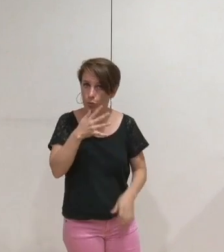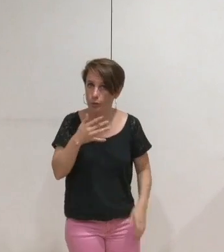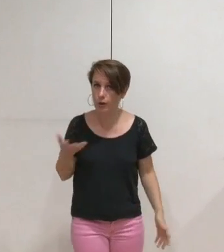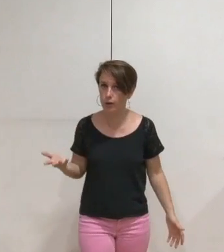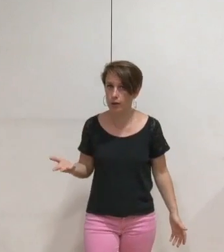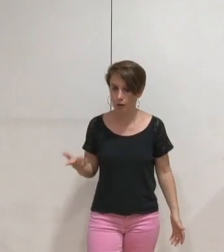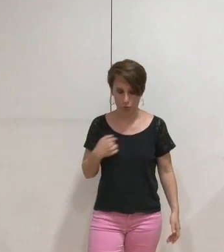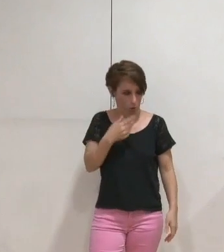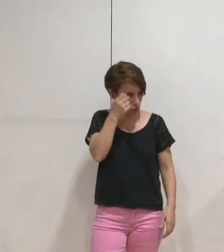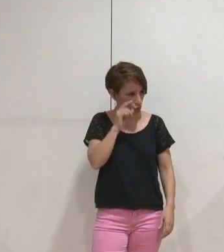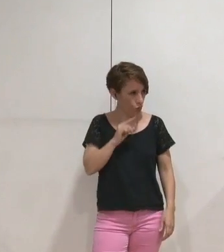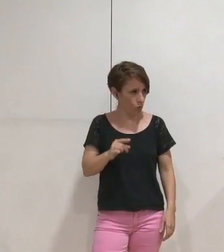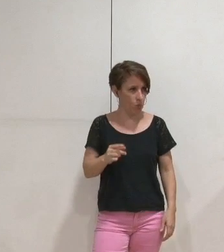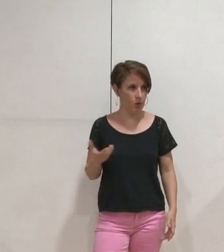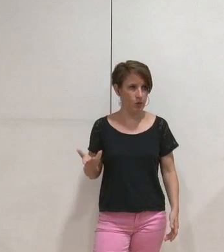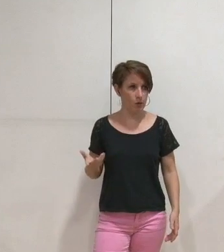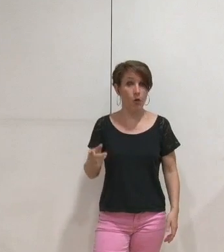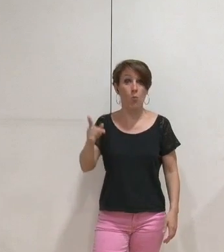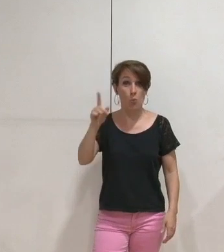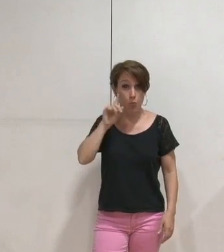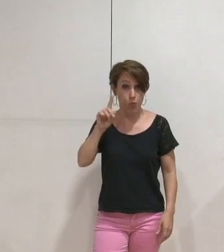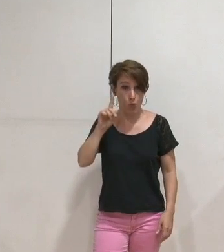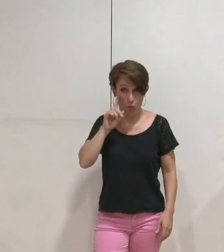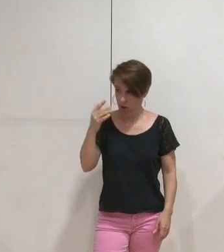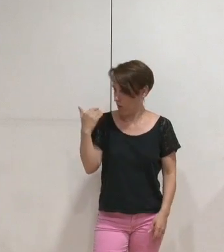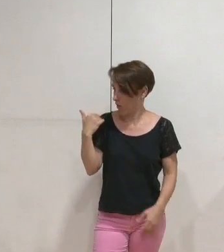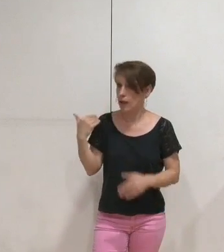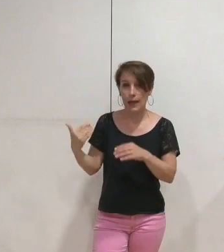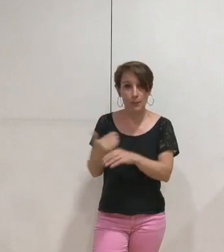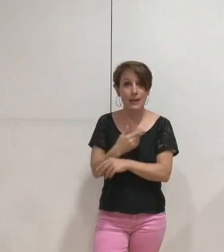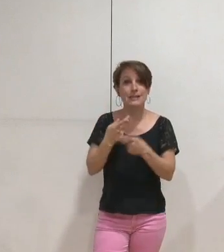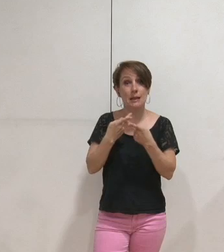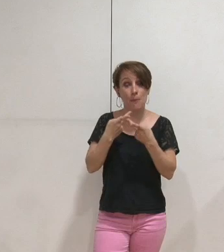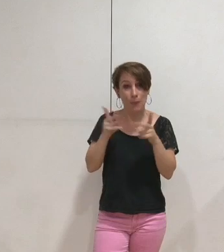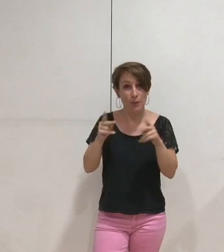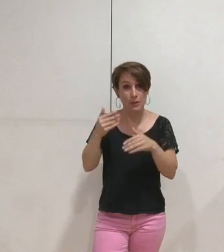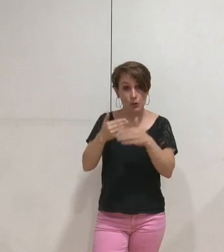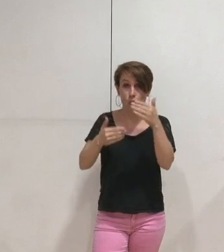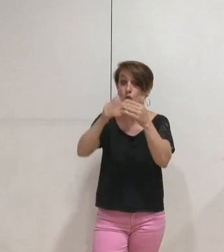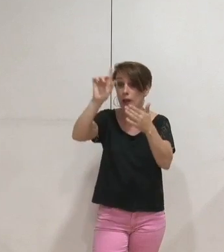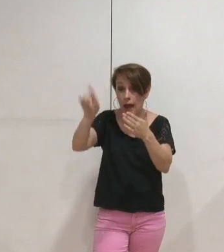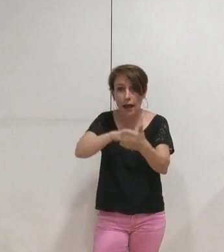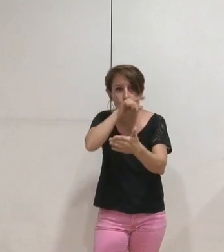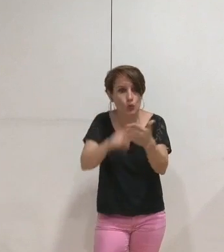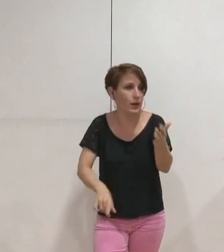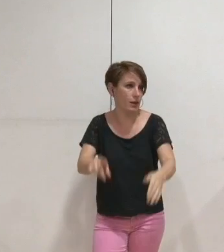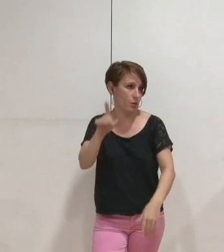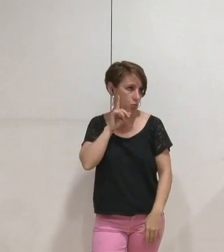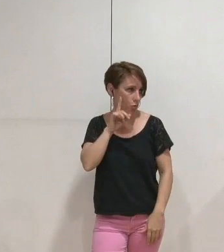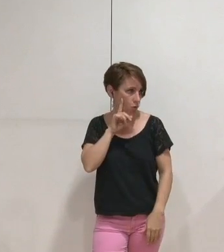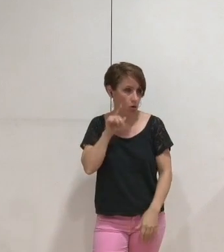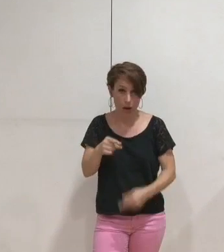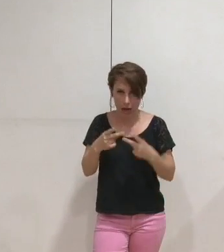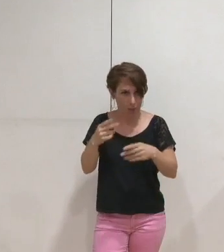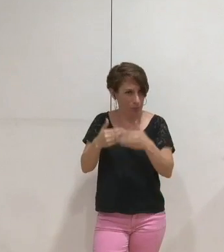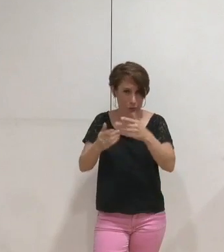prévalu notamment aux arrêts annulant les permis de construire qui avaient été délivrés qui l'ont été eux tout à fait réglementairement et dont